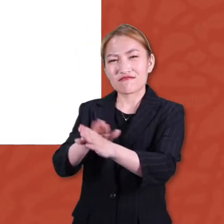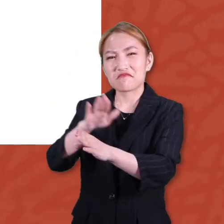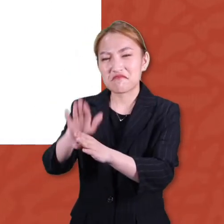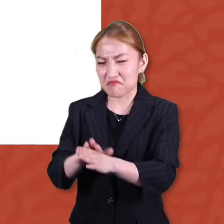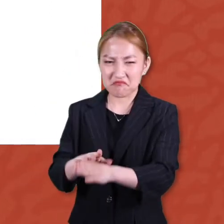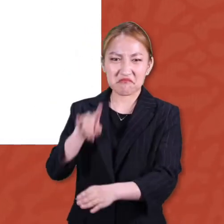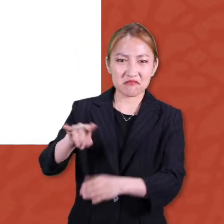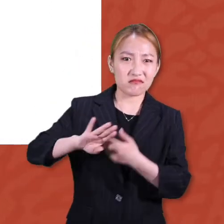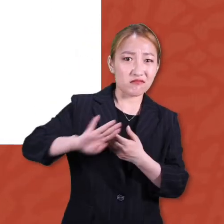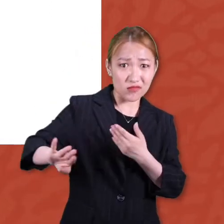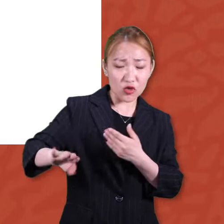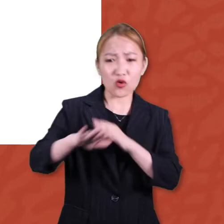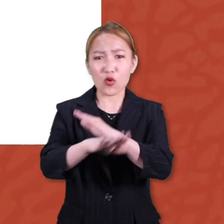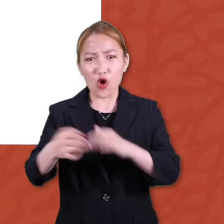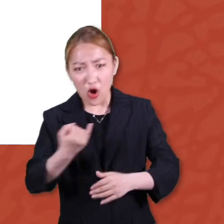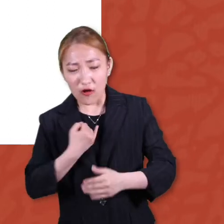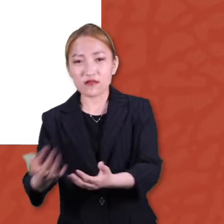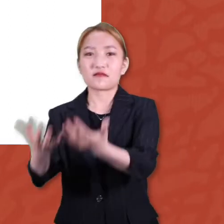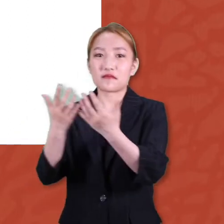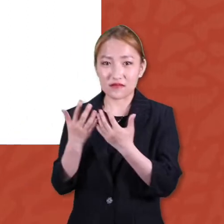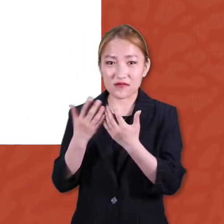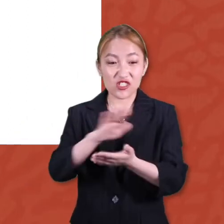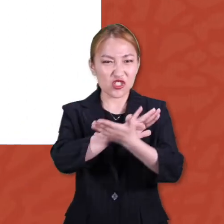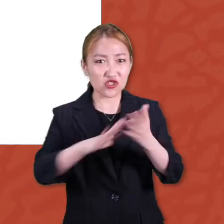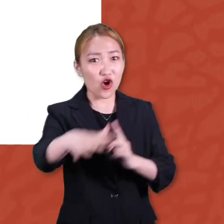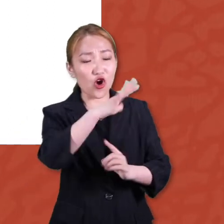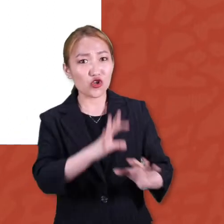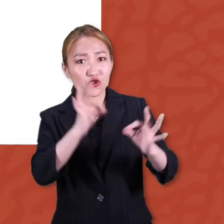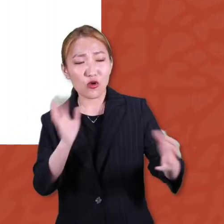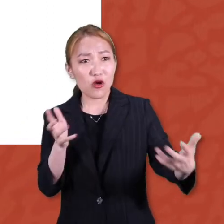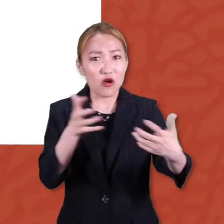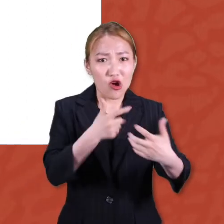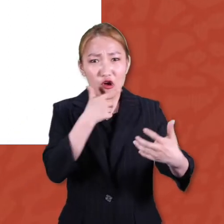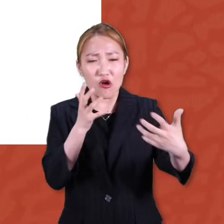сурагч, шинэ орчинд дасан зогсож буй сурагчид орно.